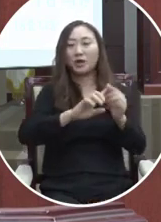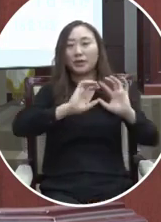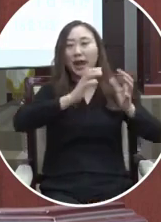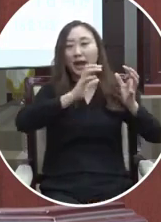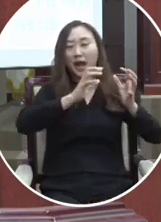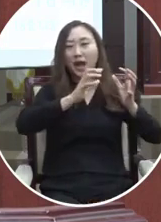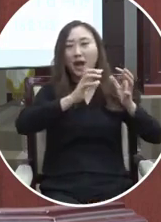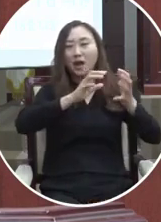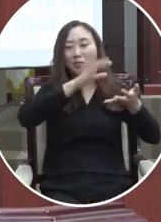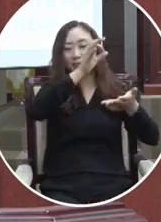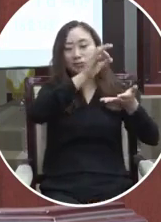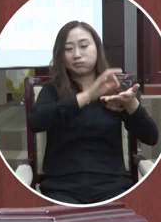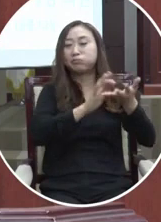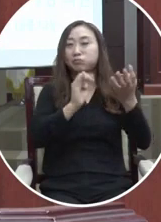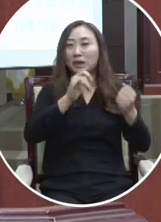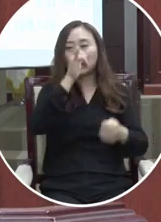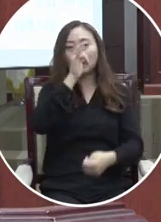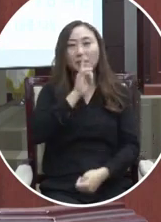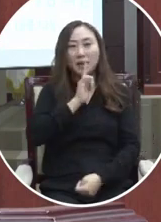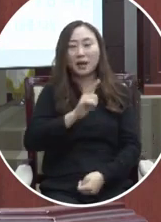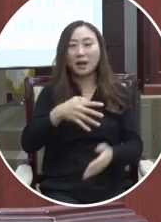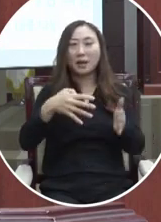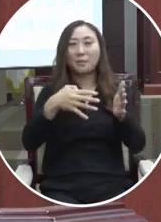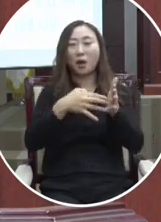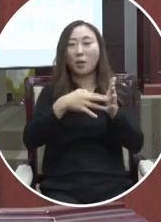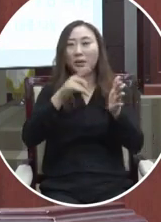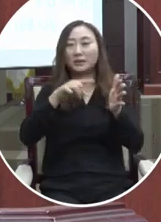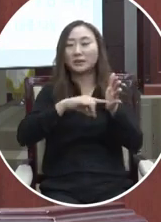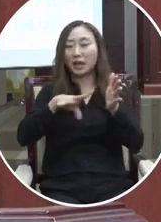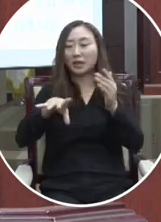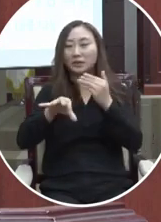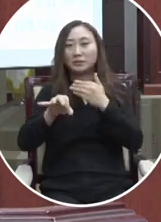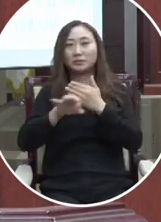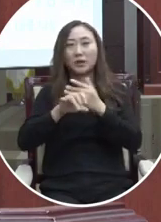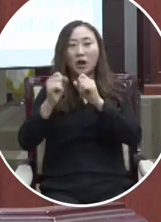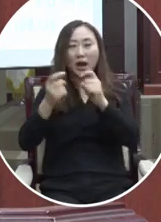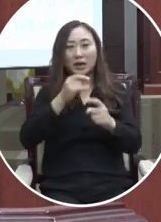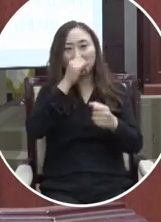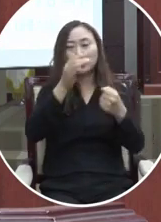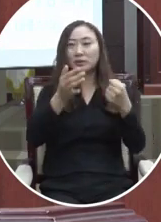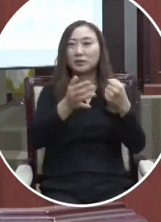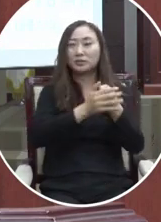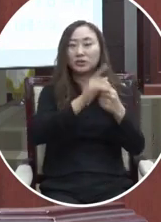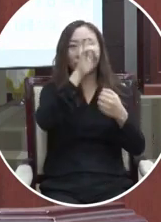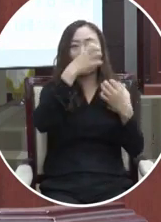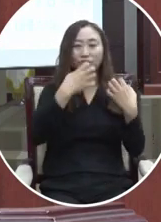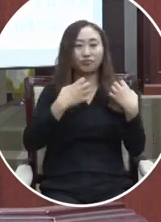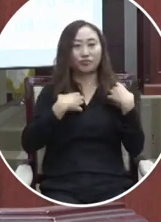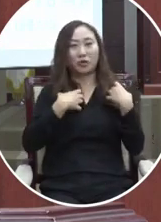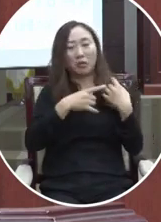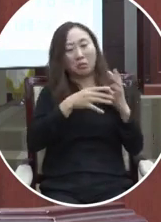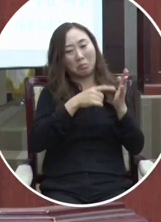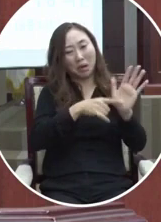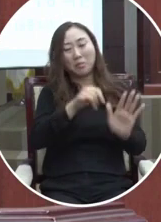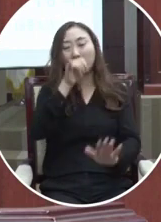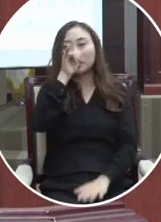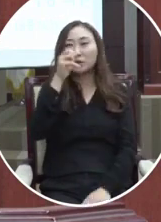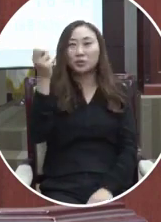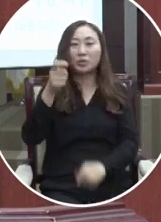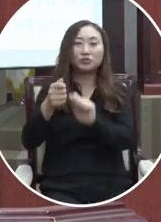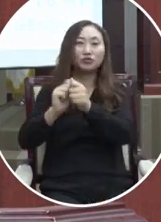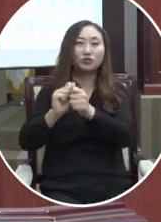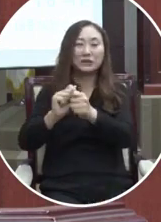비었다는 얘기가 많습니다 법인세 인하해 준다고 중앙정부가 성입니다 최근에는 주식